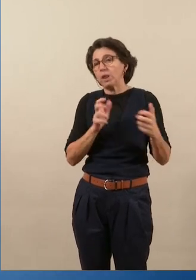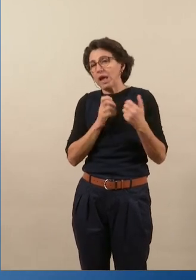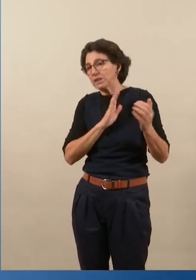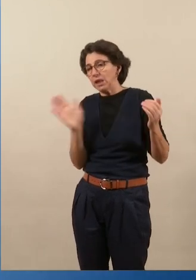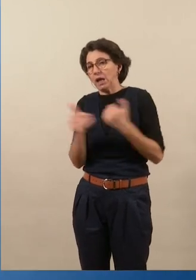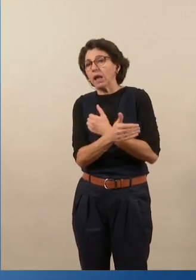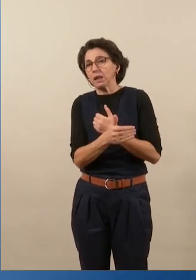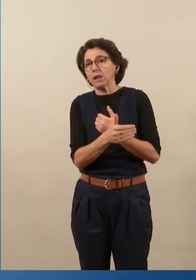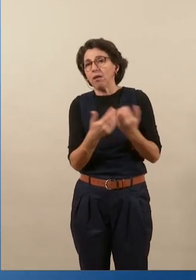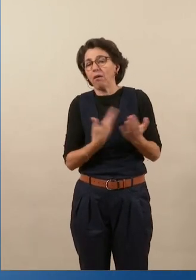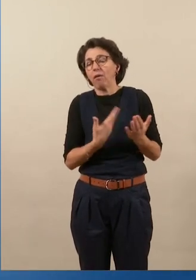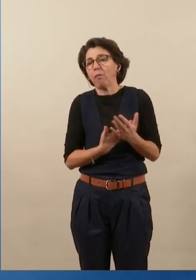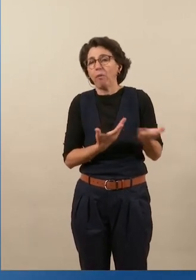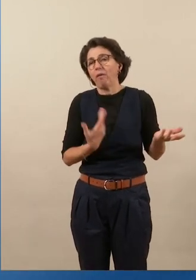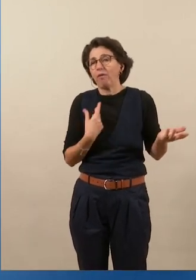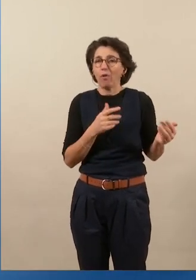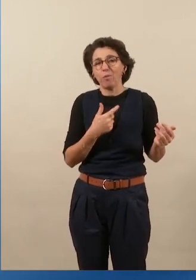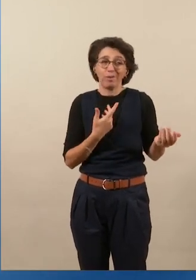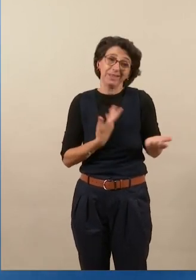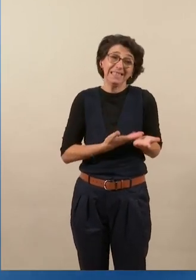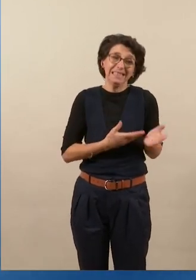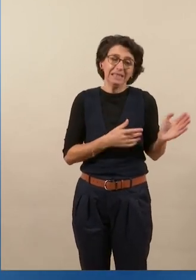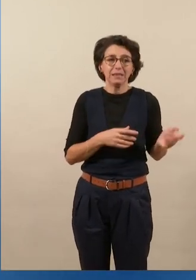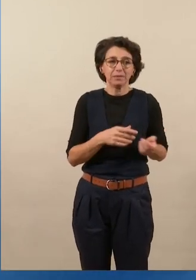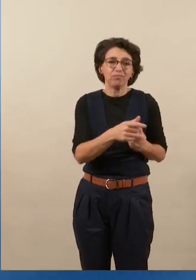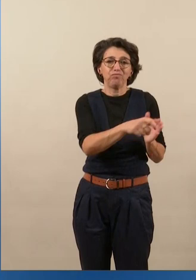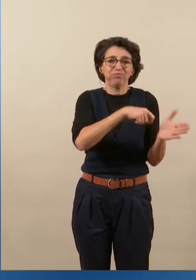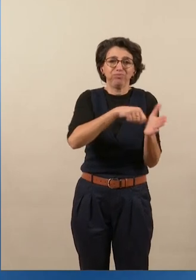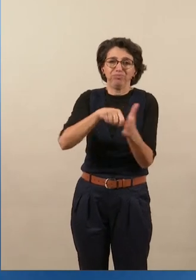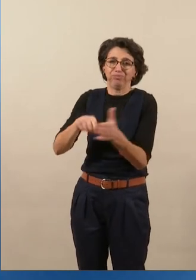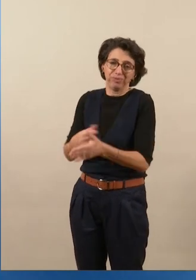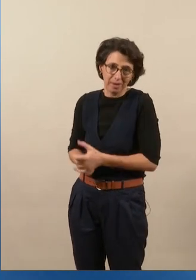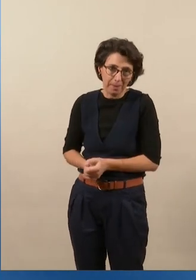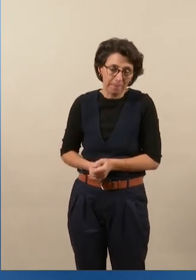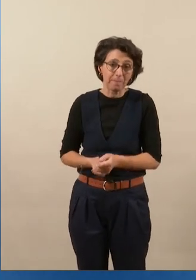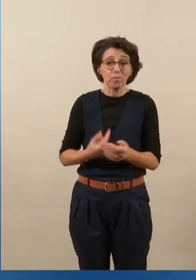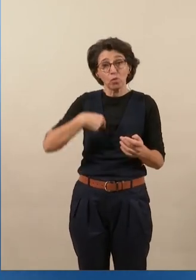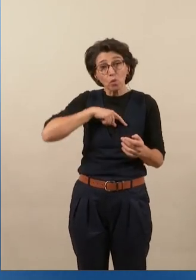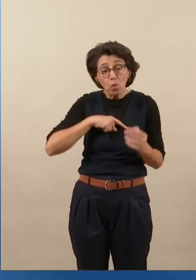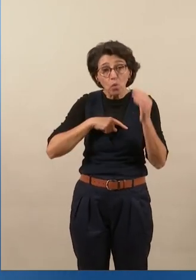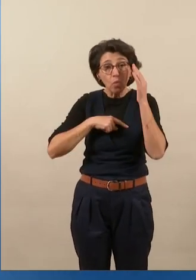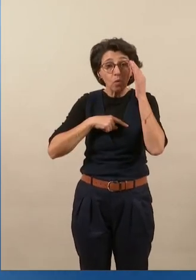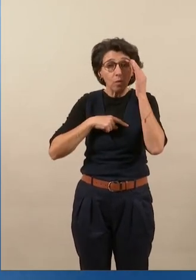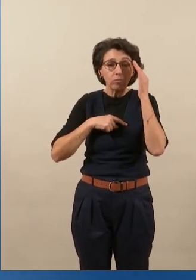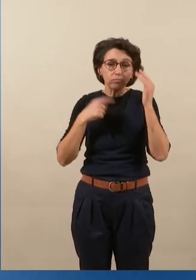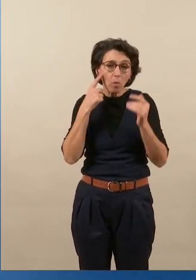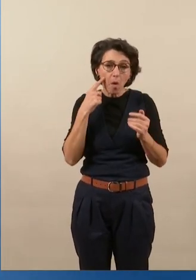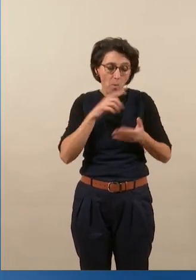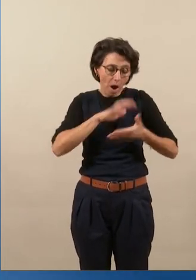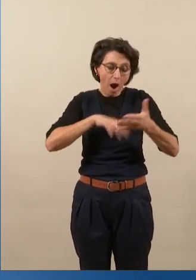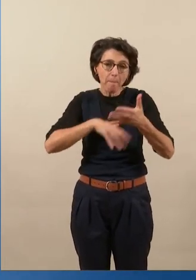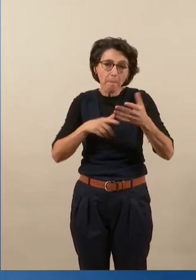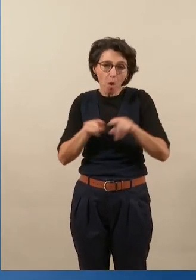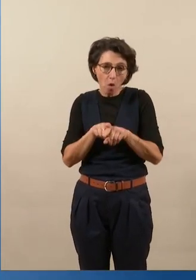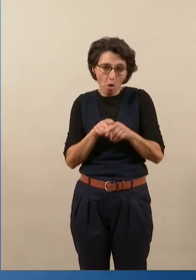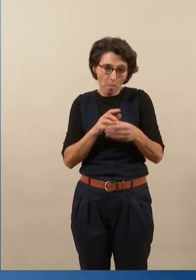concitoyennes greneblois seul sur le fond ce rapport est en fait un Fourtout d'un grand nombre